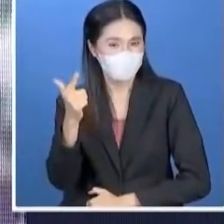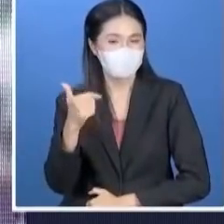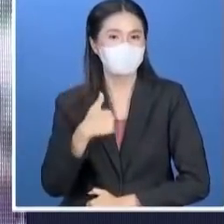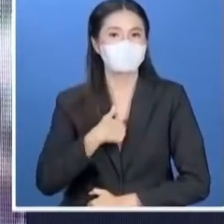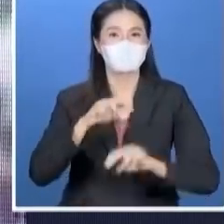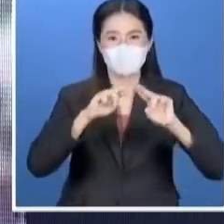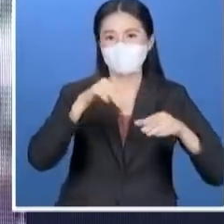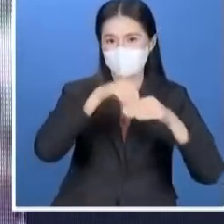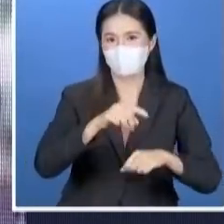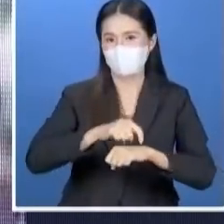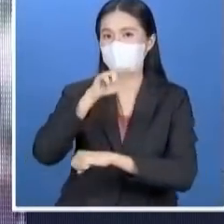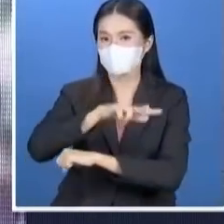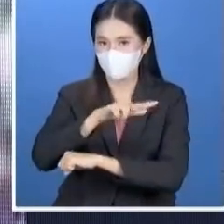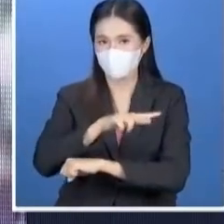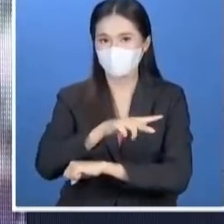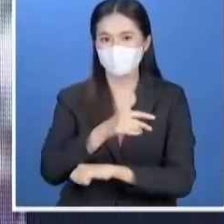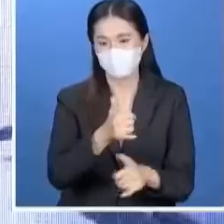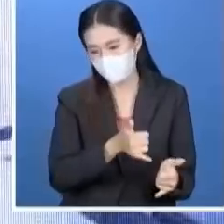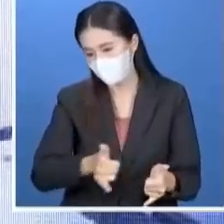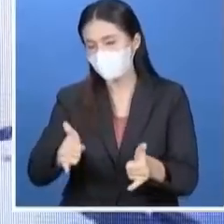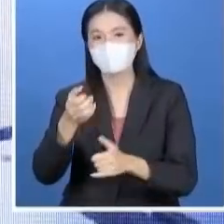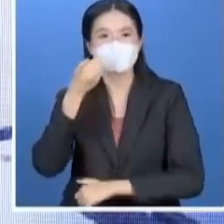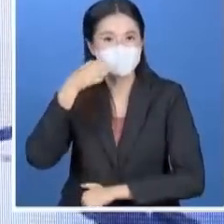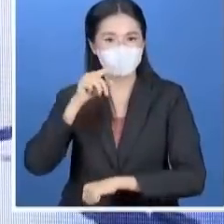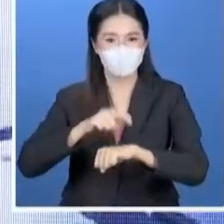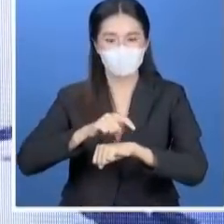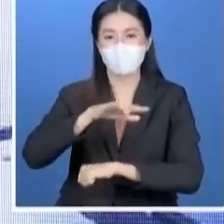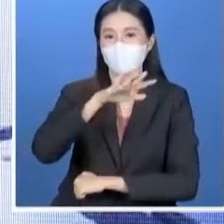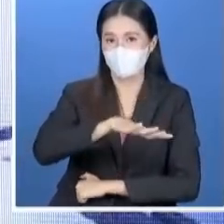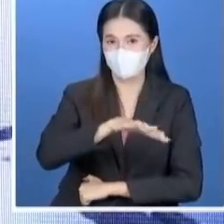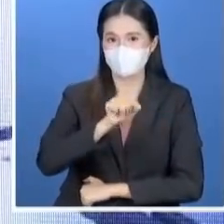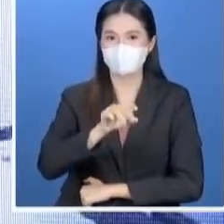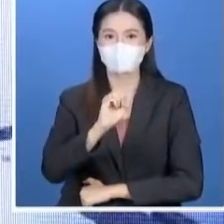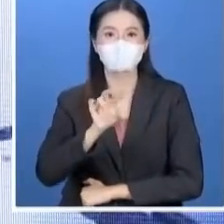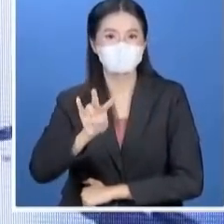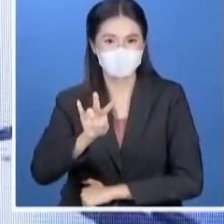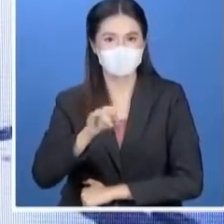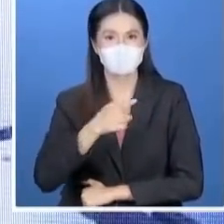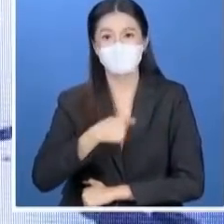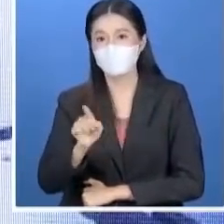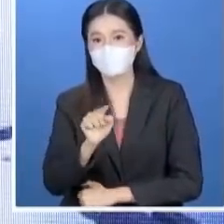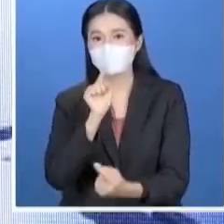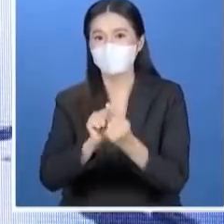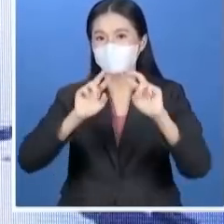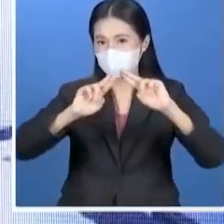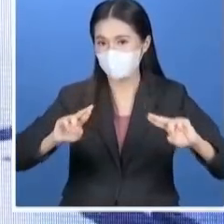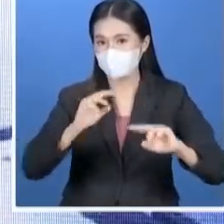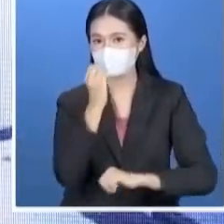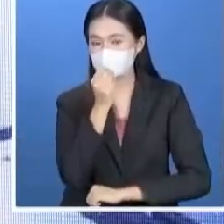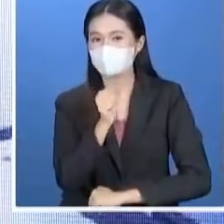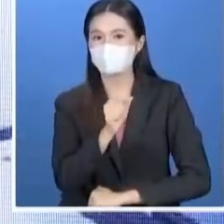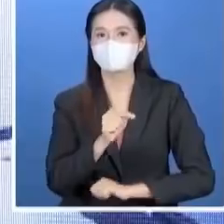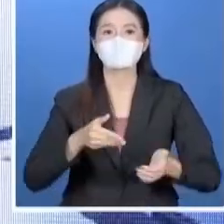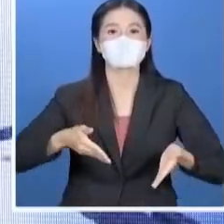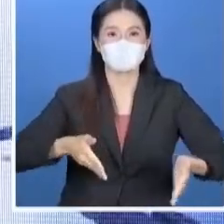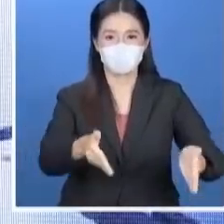า 15:00 นก็ได้ออกจากร้านไปจากนั้นเวลา 17:07 นาทีก็ได้เดินทางมาที่ร้านอาหารแห่งหนึ่งย่านถน